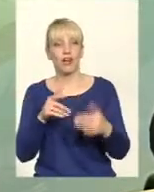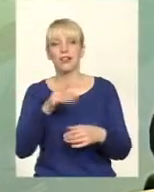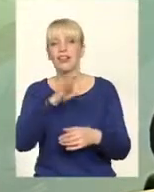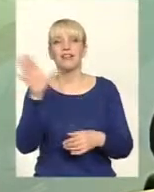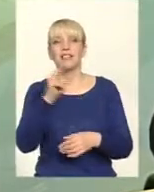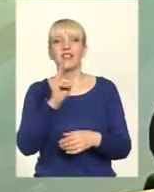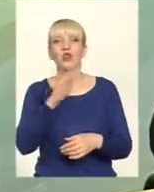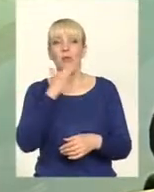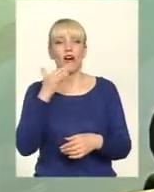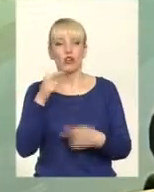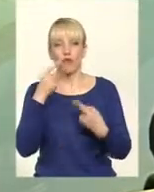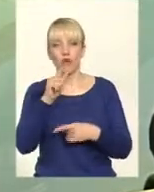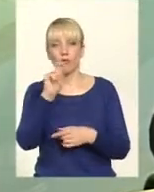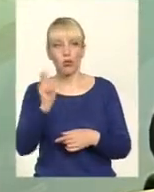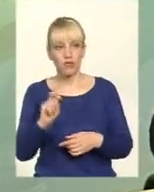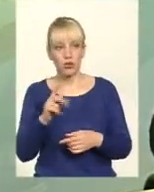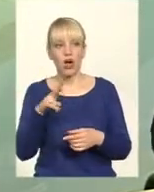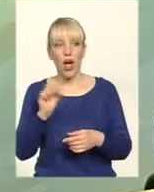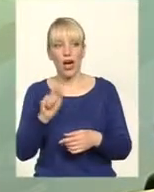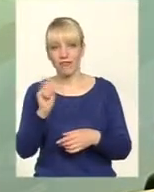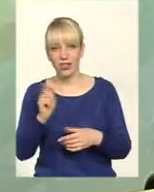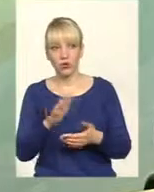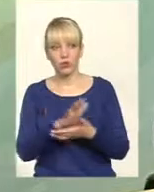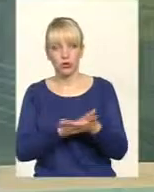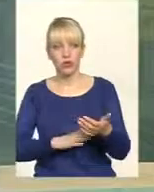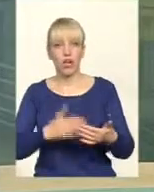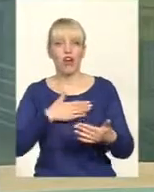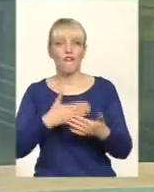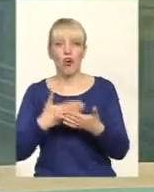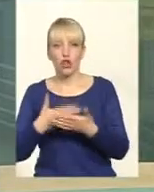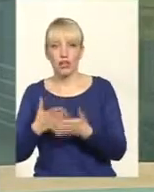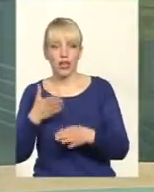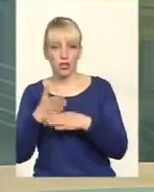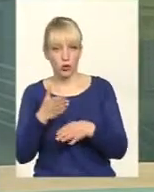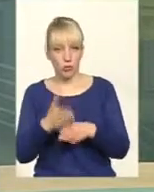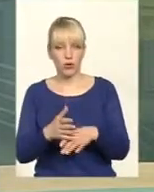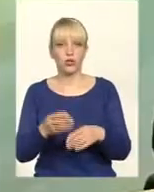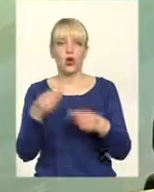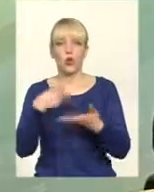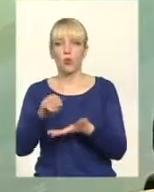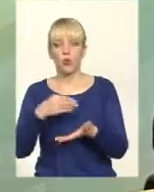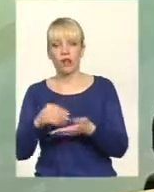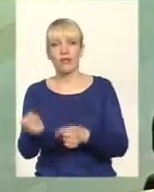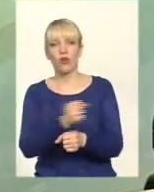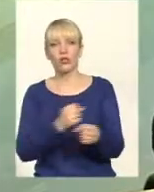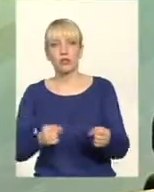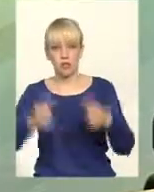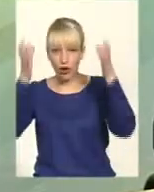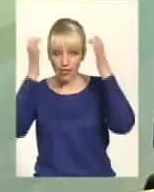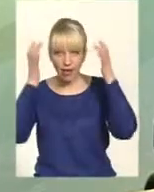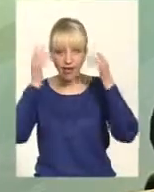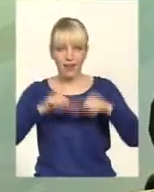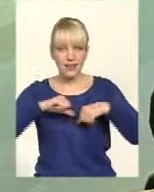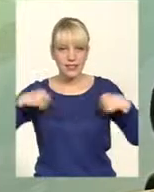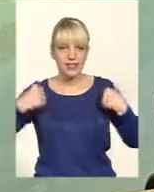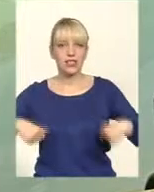дуже говорять про війну, а війну і так і далі, волонтери допомагають купувати озброєння, каски, жилети. Я вже не кажу там